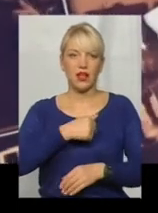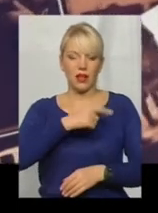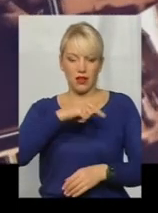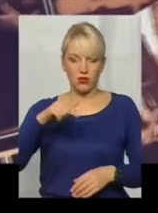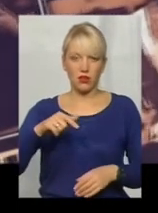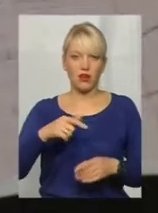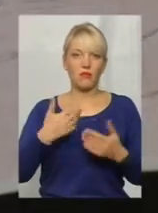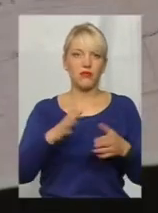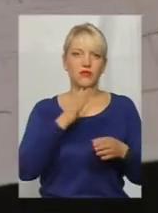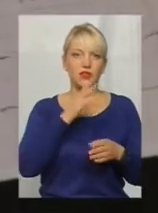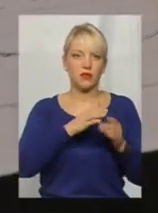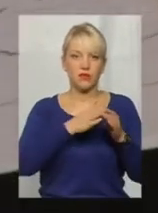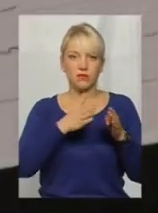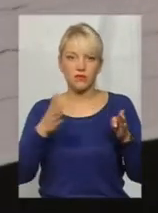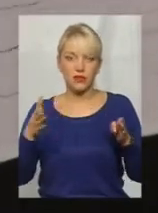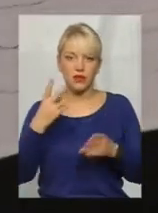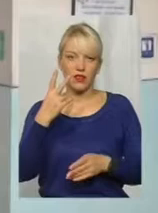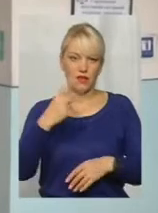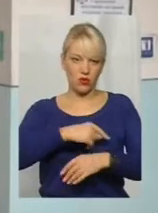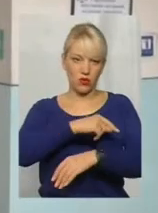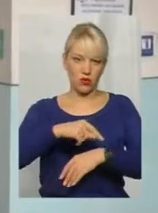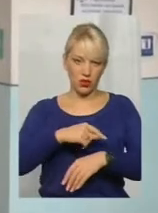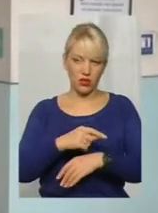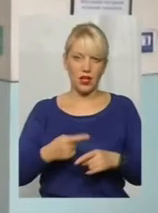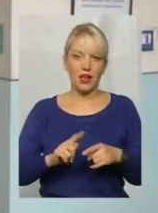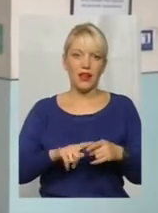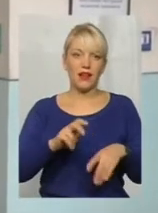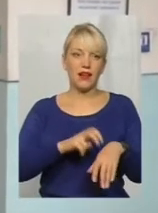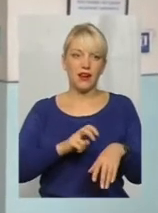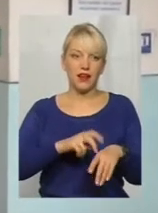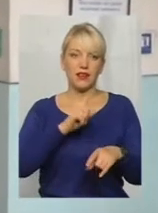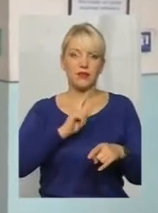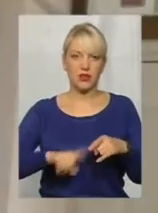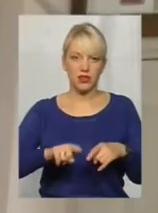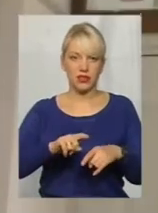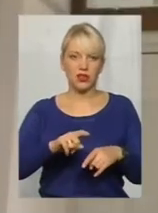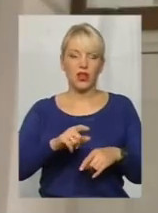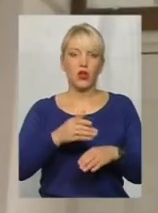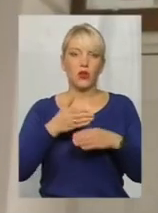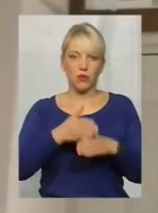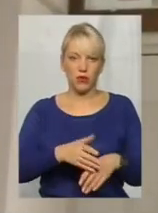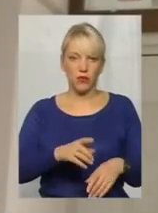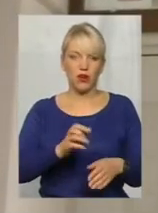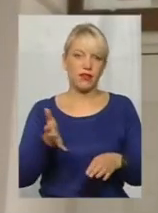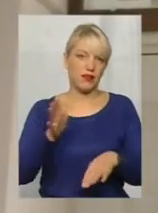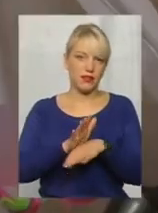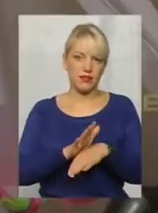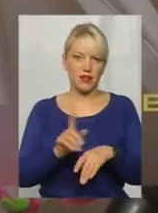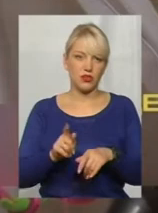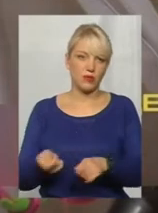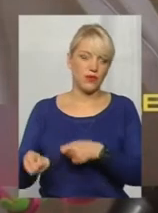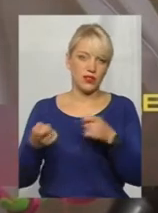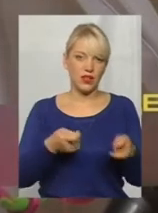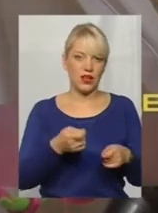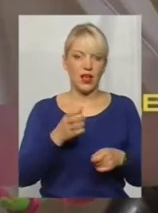понад 2 години. Та сама лікарка екстреної медичної допомоги, котра ще 2 години тому констатувала смерть, наказала вести Андрія в реанімацію. Почали